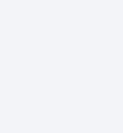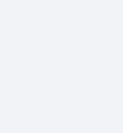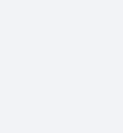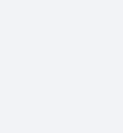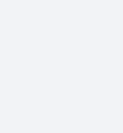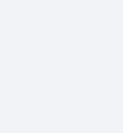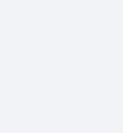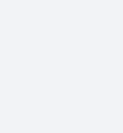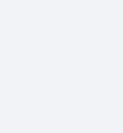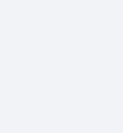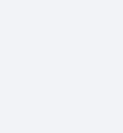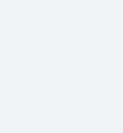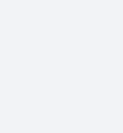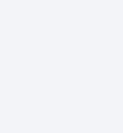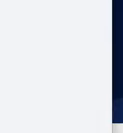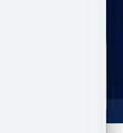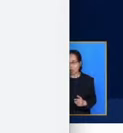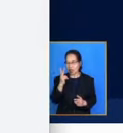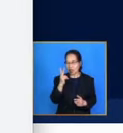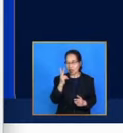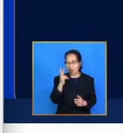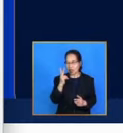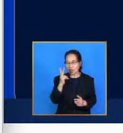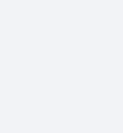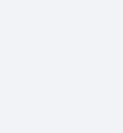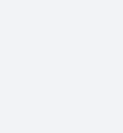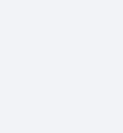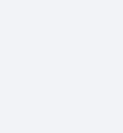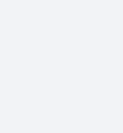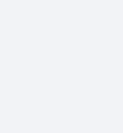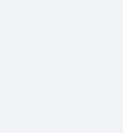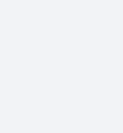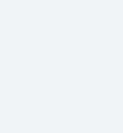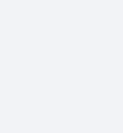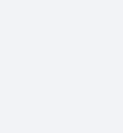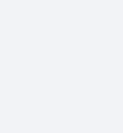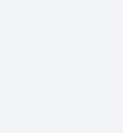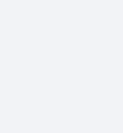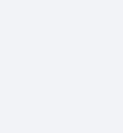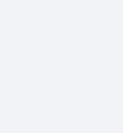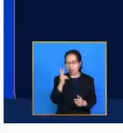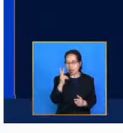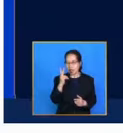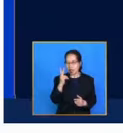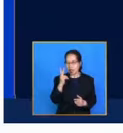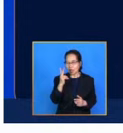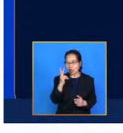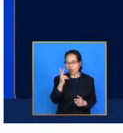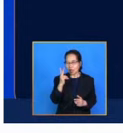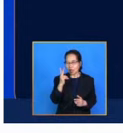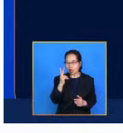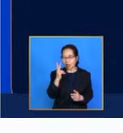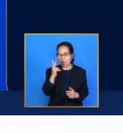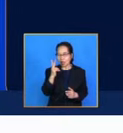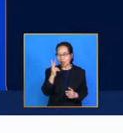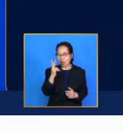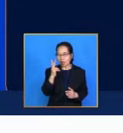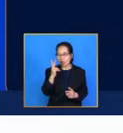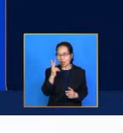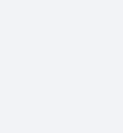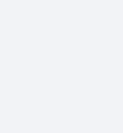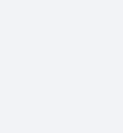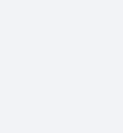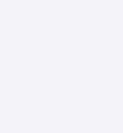hindi dadalo dyan. Hindi. Hindi talaga dadalo. Hindi talaga dadalo yan. Kagaya dito sa